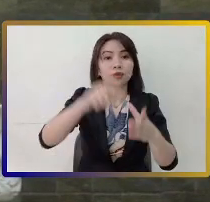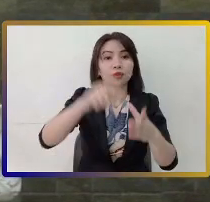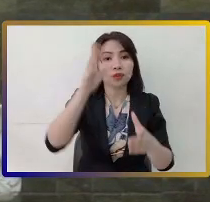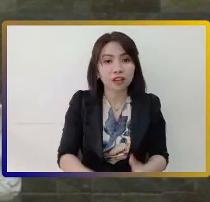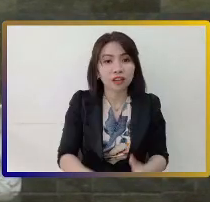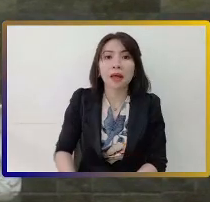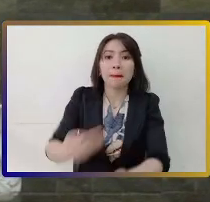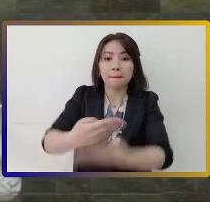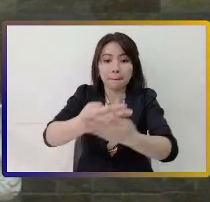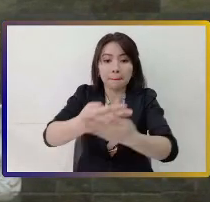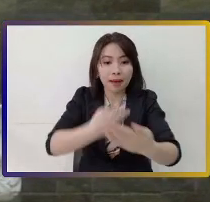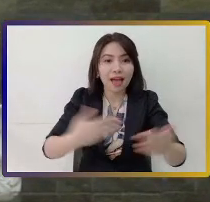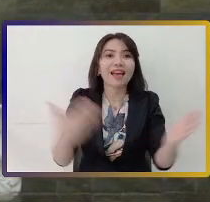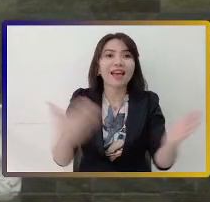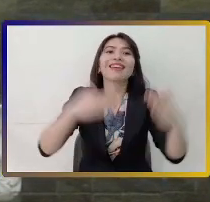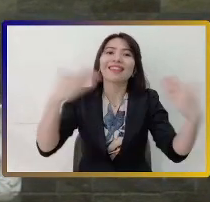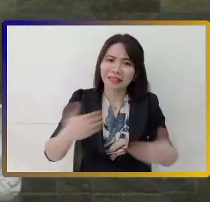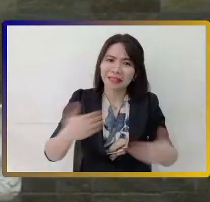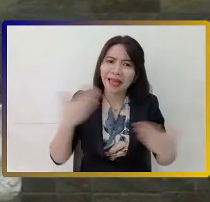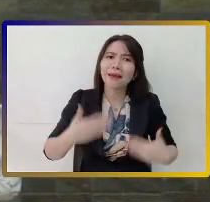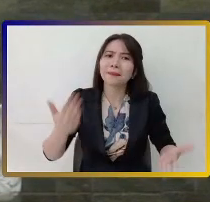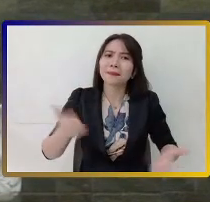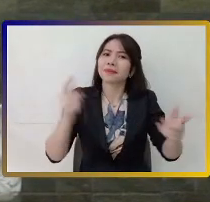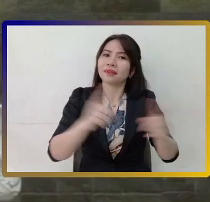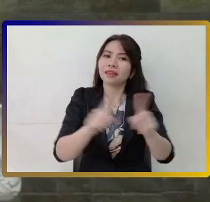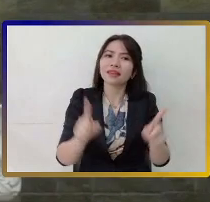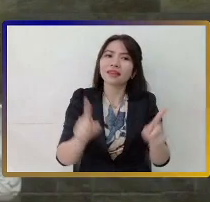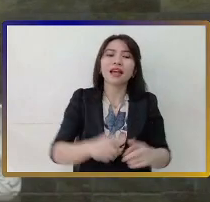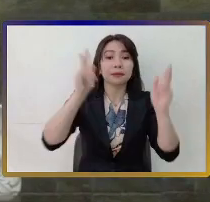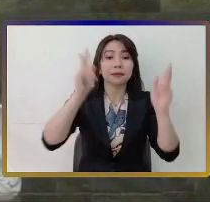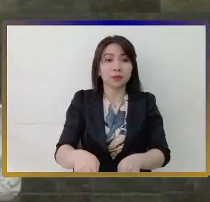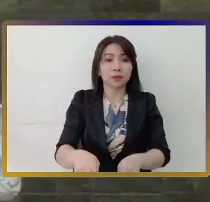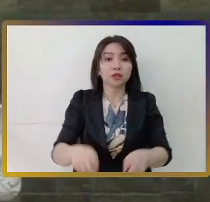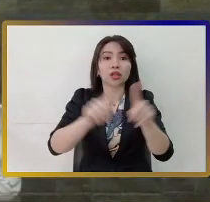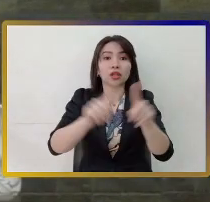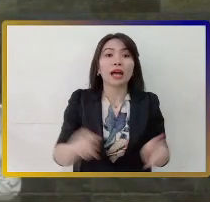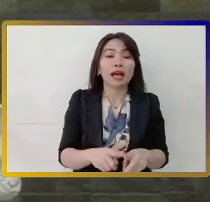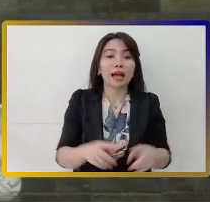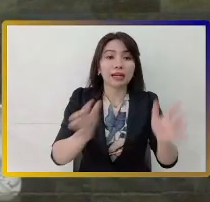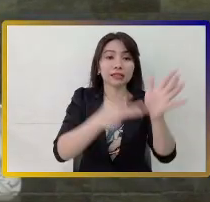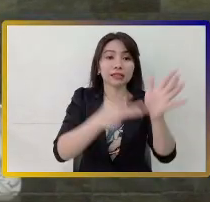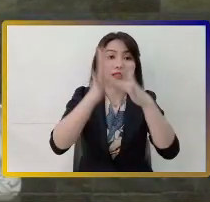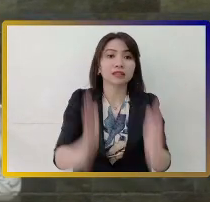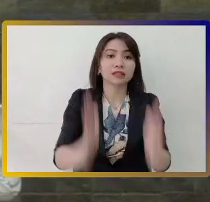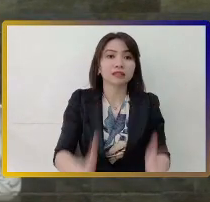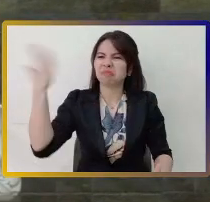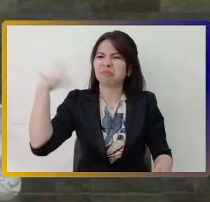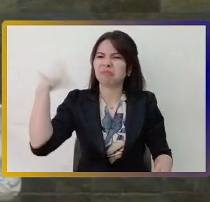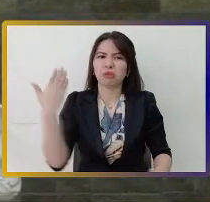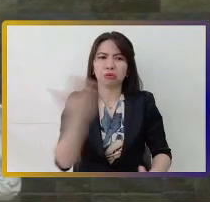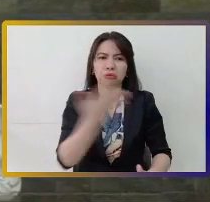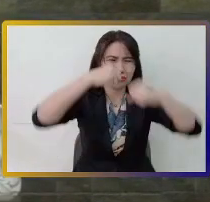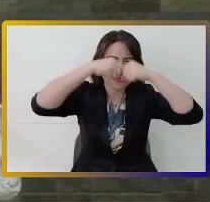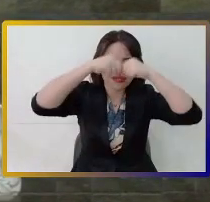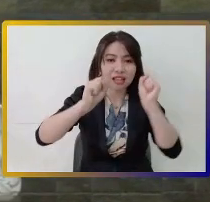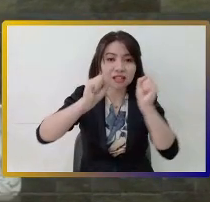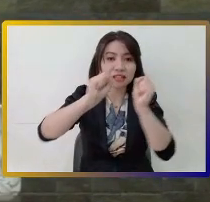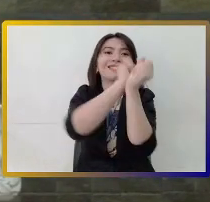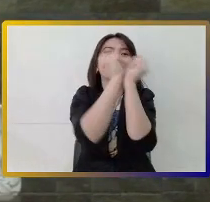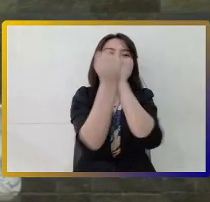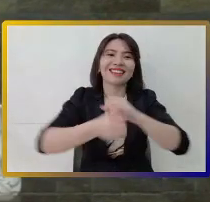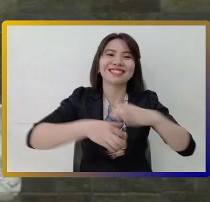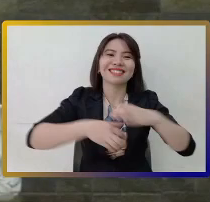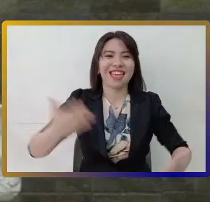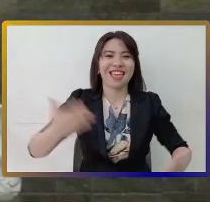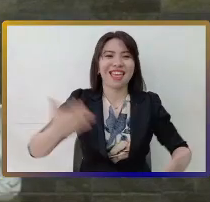ang excitement mo, bilang isang tao, bilang isang Kristiyano, ang dating kalungkutan ay napalitan ng